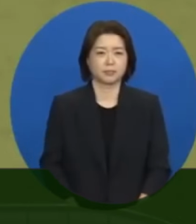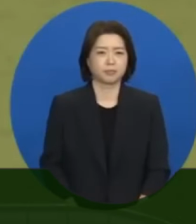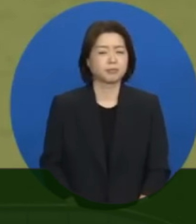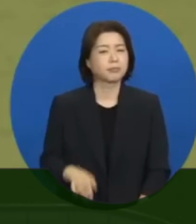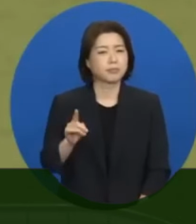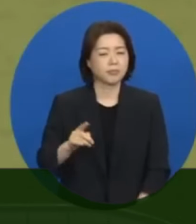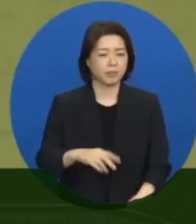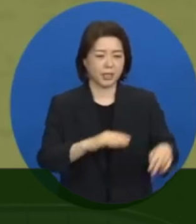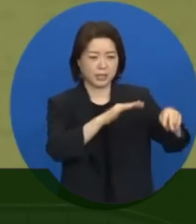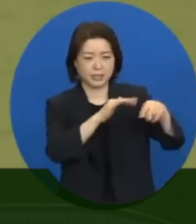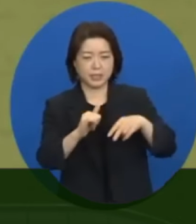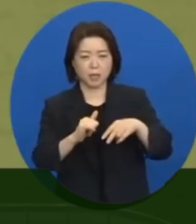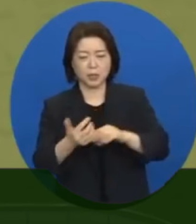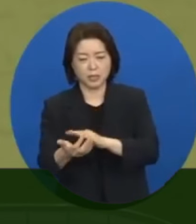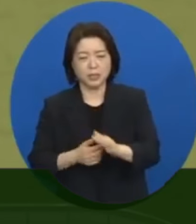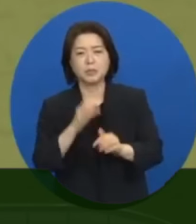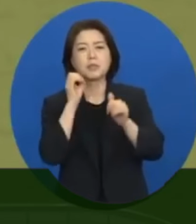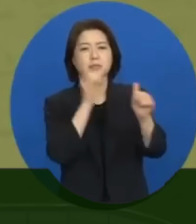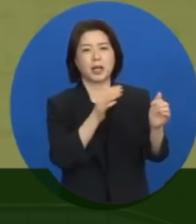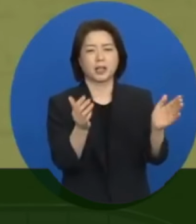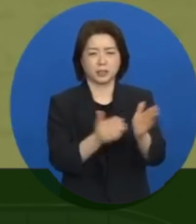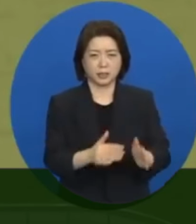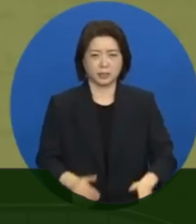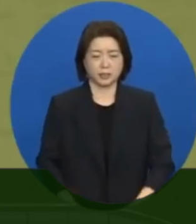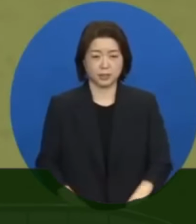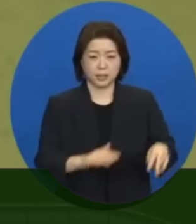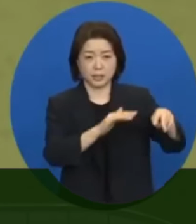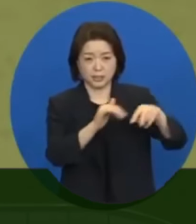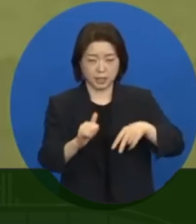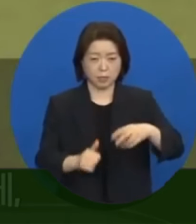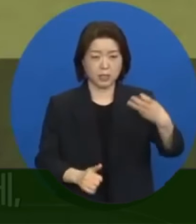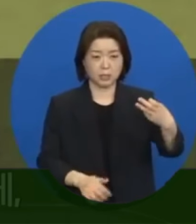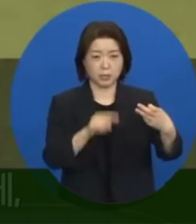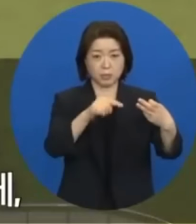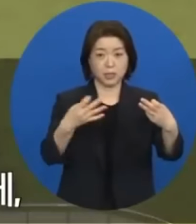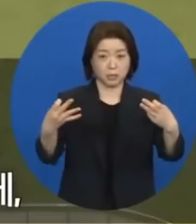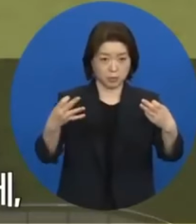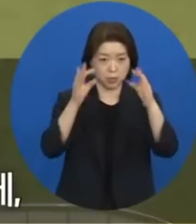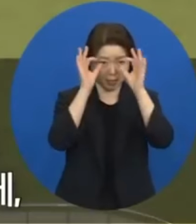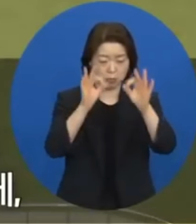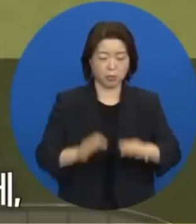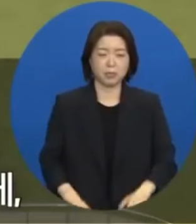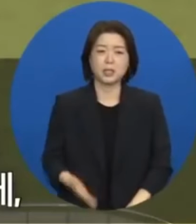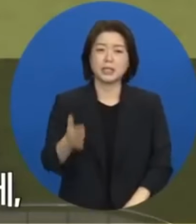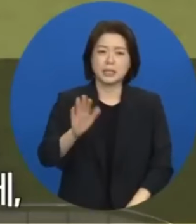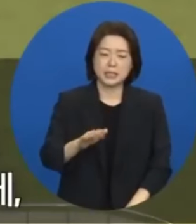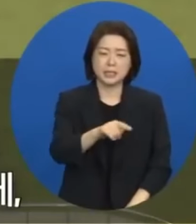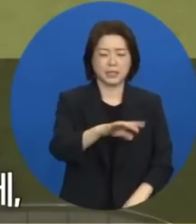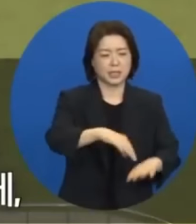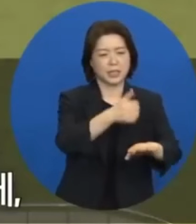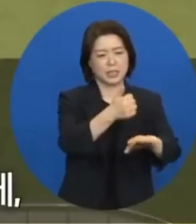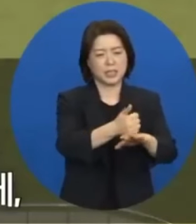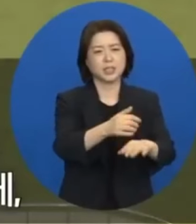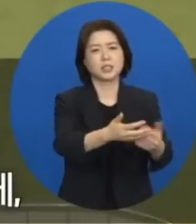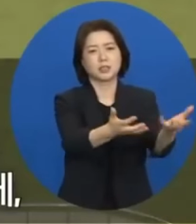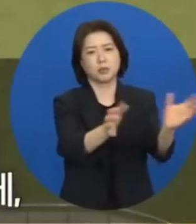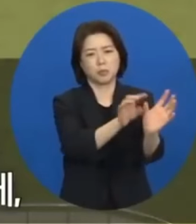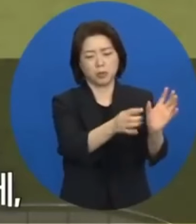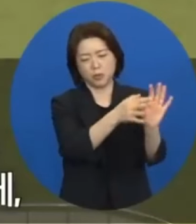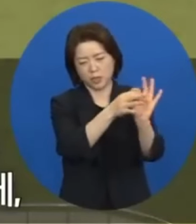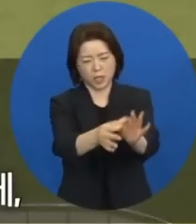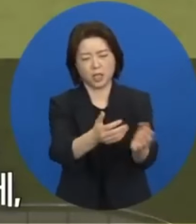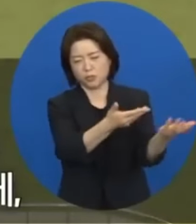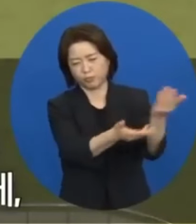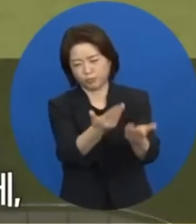이미 사무엘에게 말씀하셨어요 예전에 사엘 13장 14절에 보세요 이제는 임금님의 왕가 더 이상 계속되지 못할